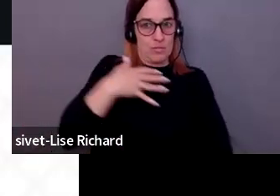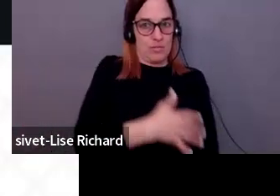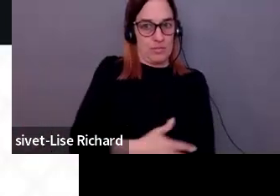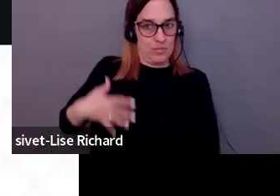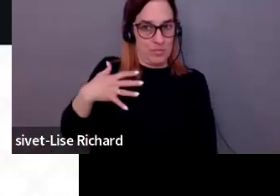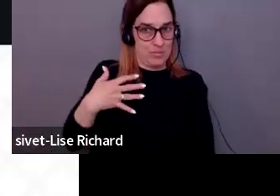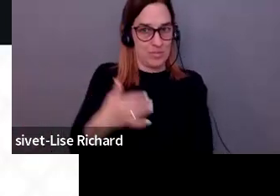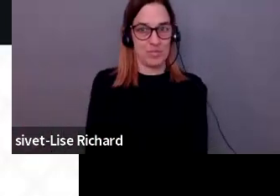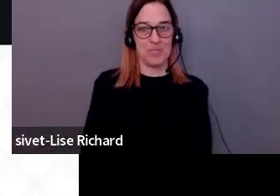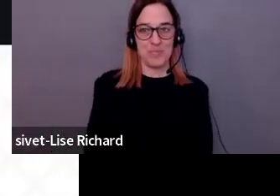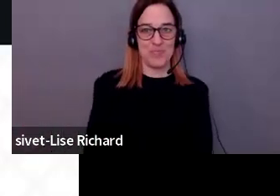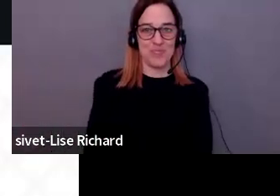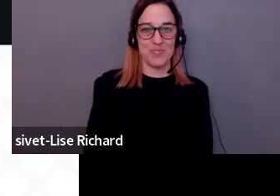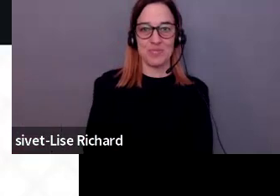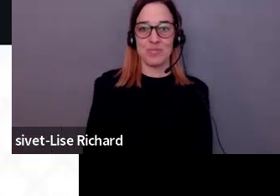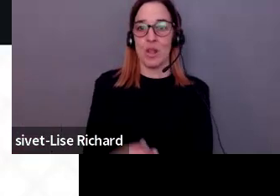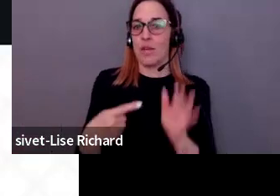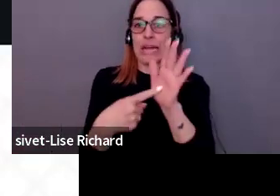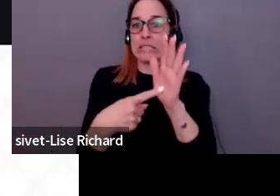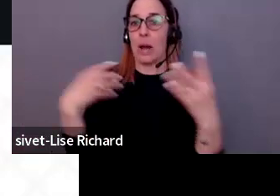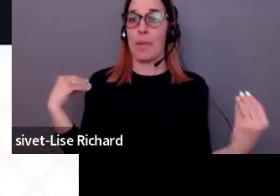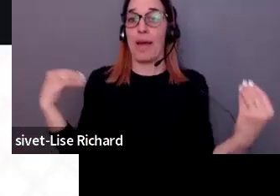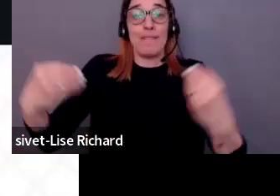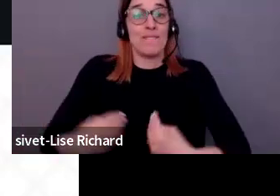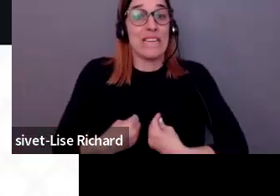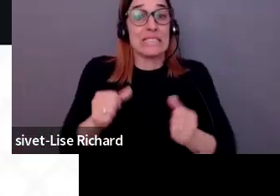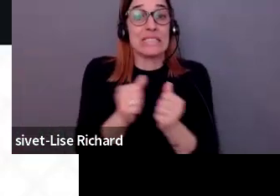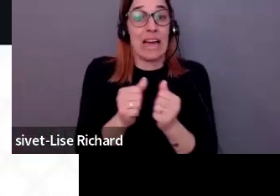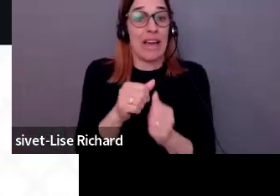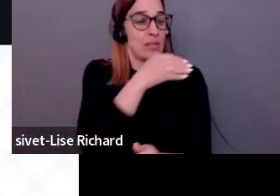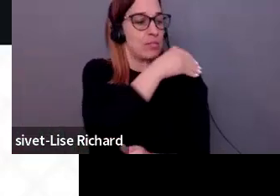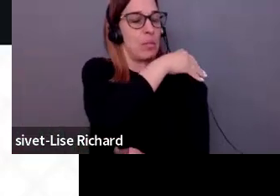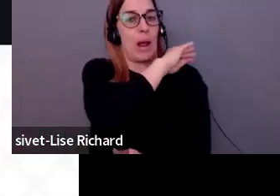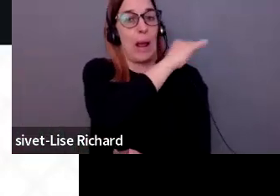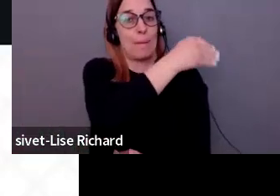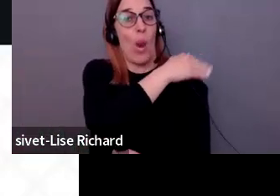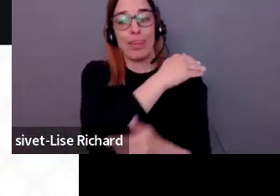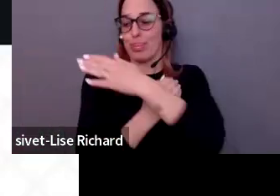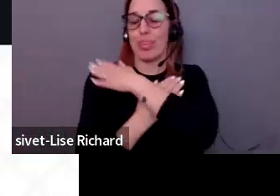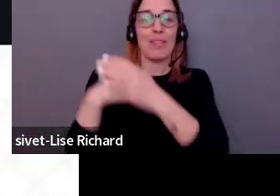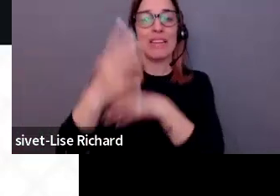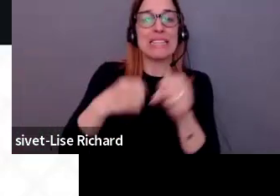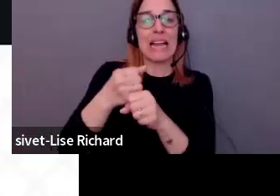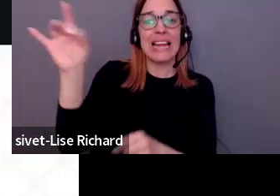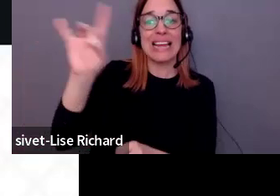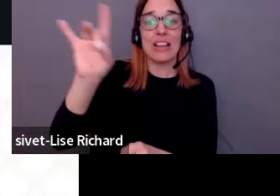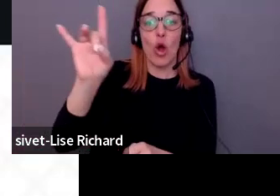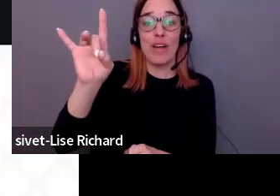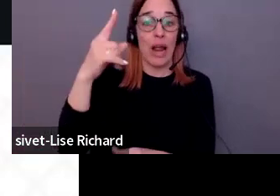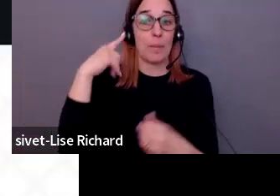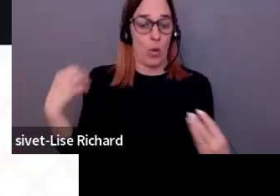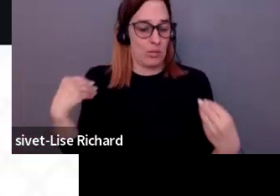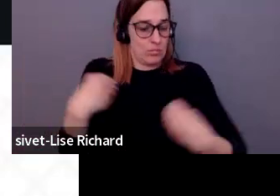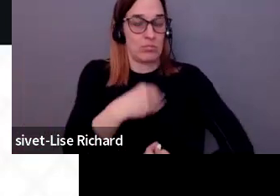Exactement. Les vestes avec des épaules, avec les épaulettes, là, comme c'était la mode dans les années 80, là. On revient avec ça pour les silhouettes en